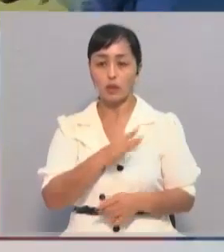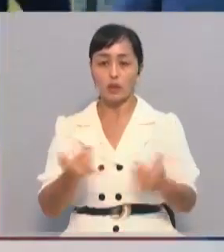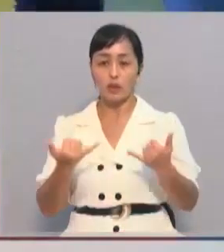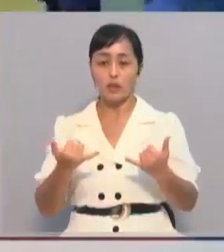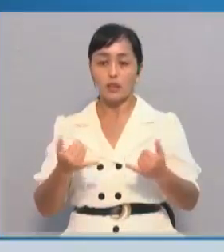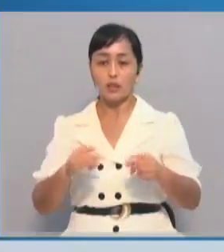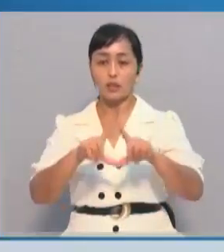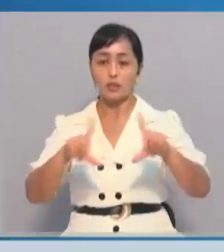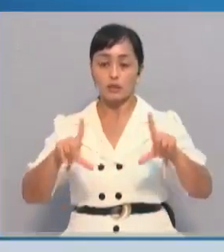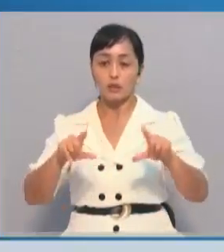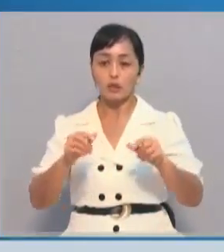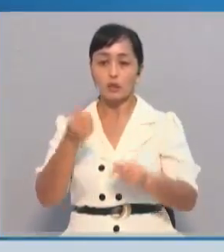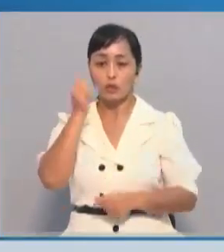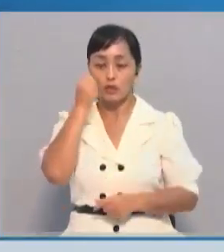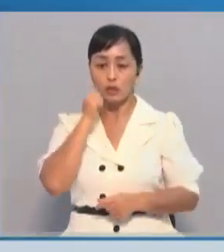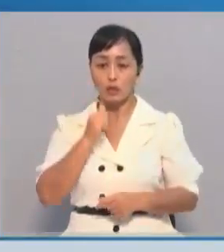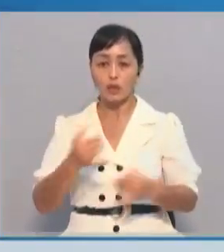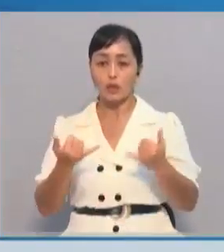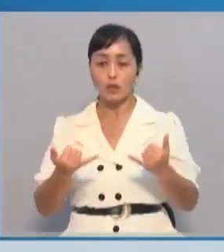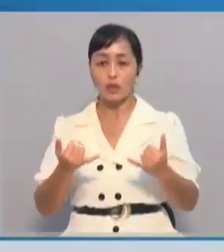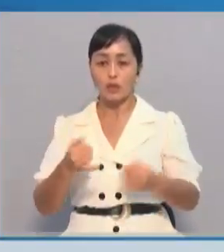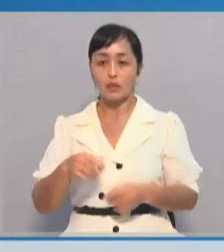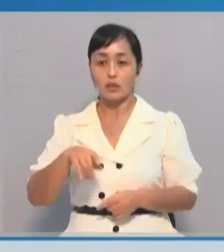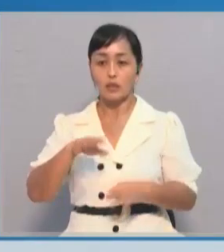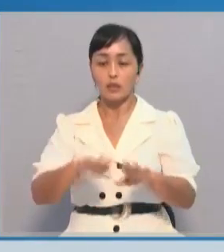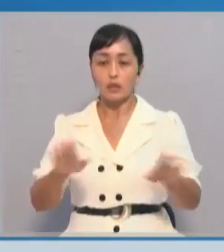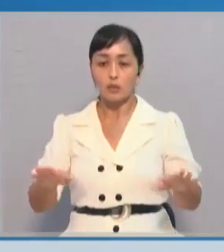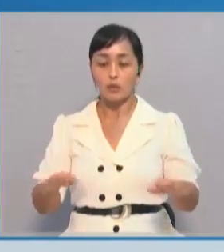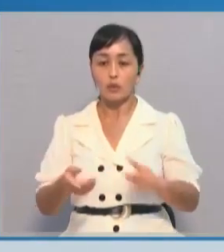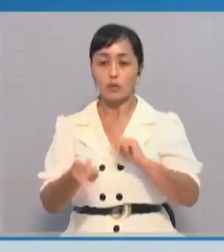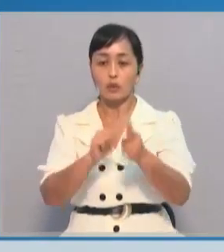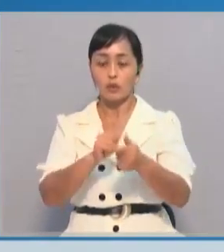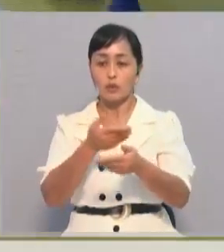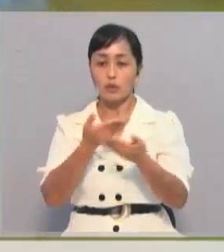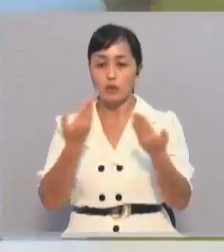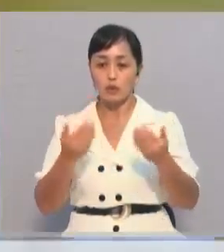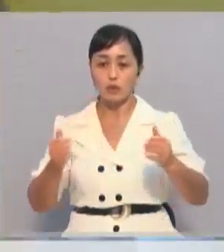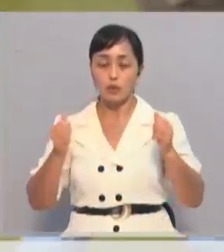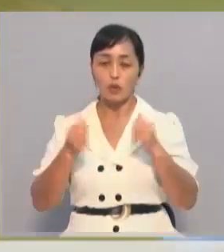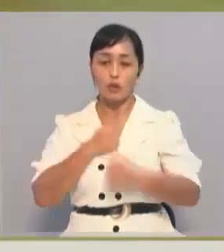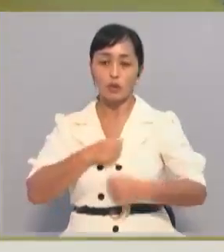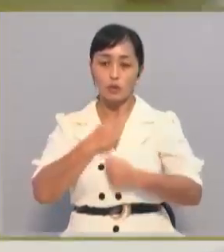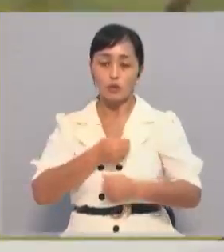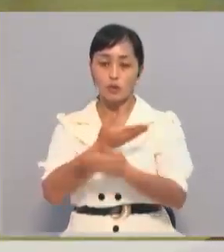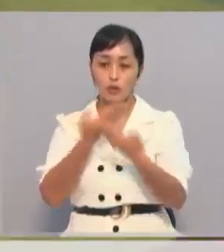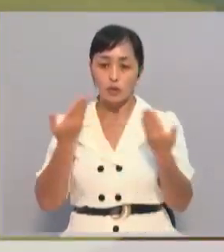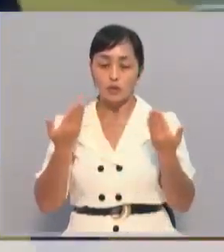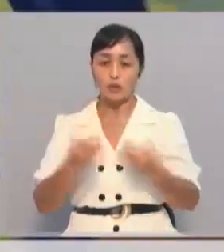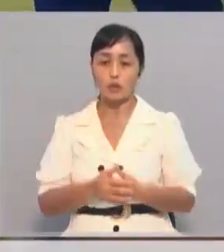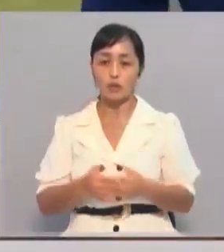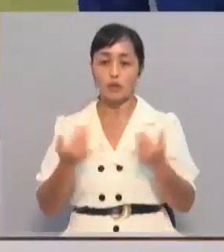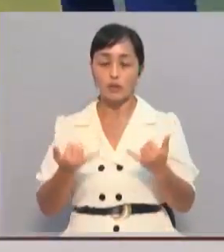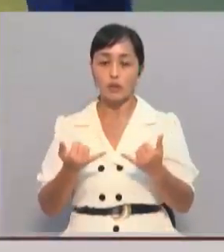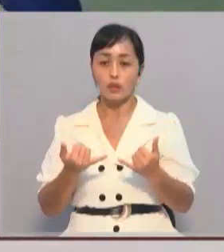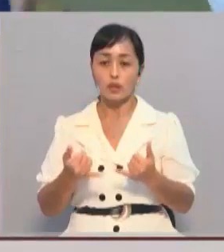школы обветшало. Для спортсменов не предусмотрены специальные раздевалки, ванные комнаты, не созданы комфортные условия. В связи